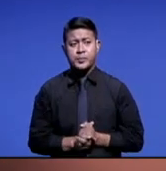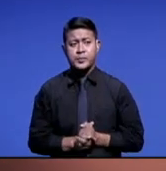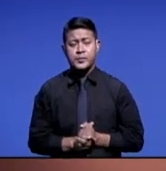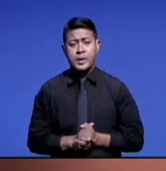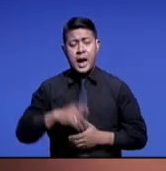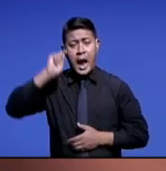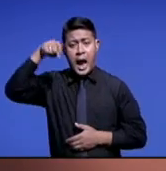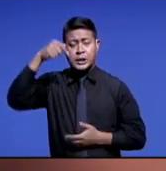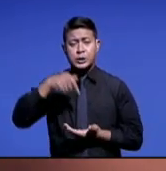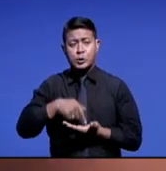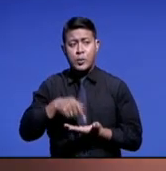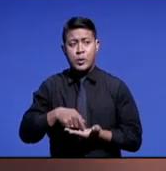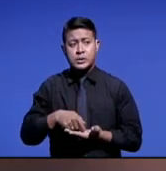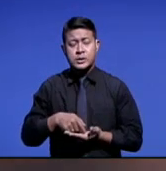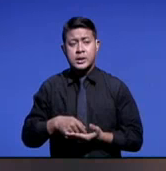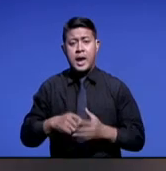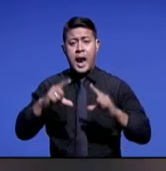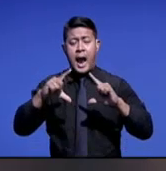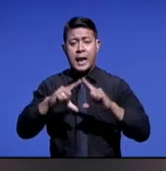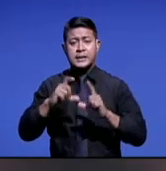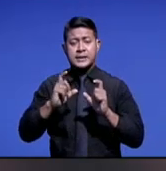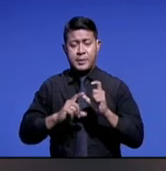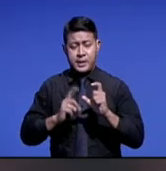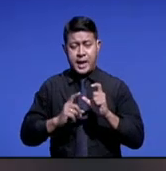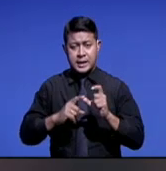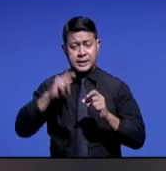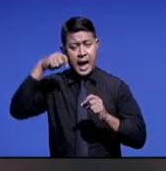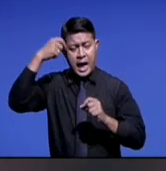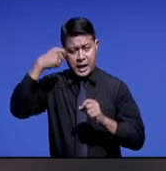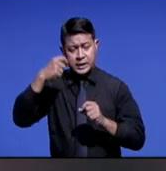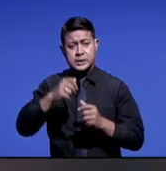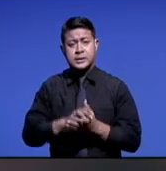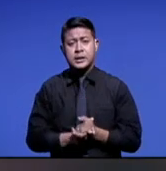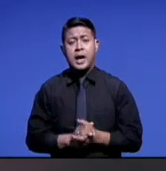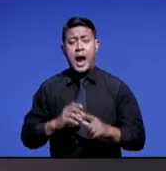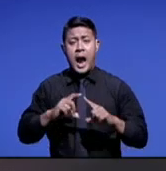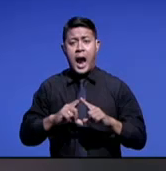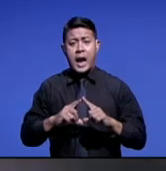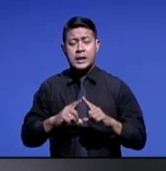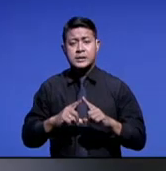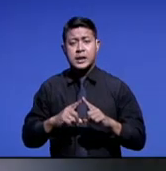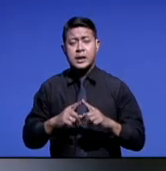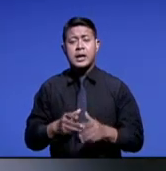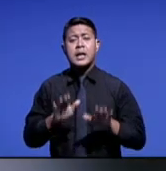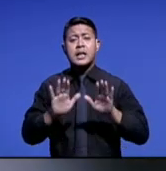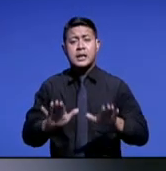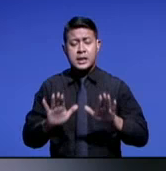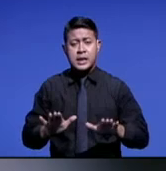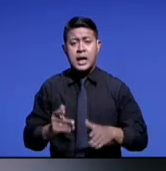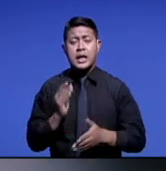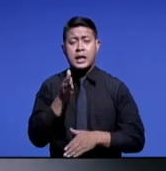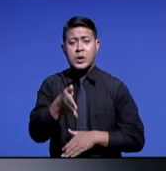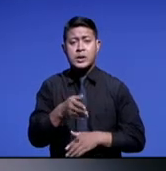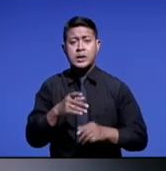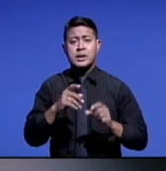Artis yang telah mencoblos di luar negeri ialah Acha Septriasa. Dalam keterangannya di Instagram, Acha yang telah menjadi permanent resident mengikuti pemilu di